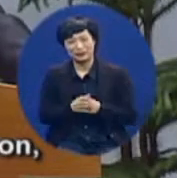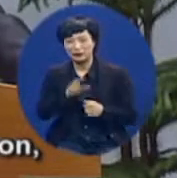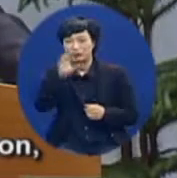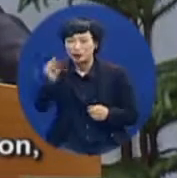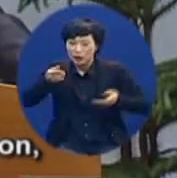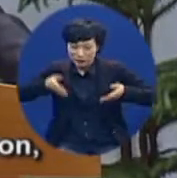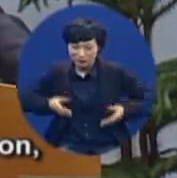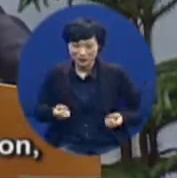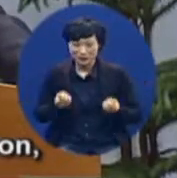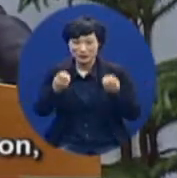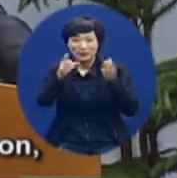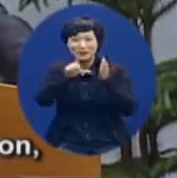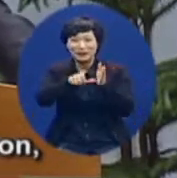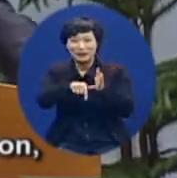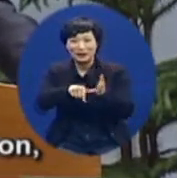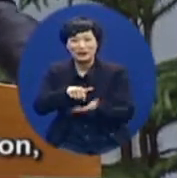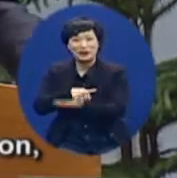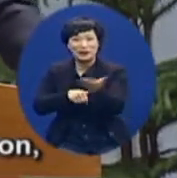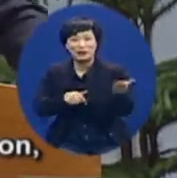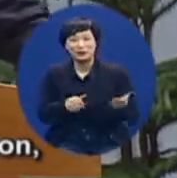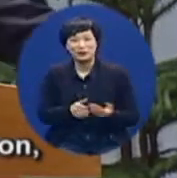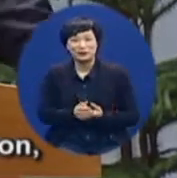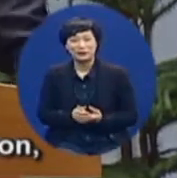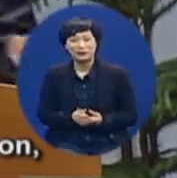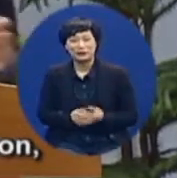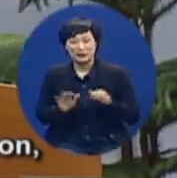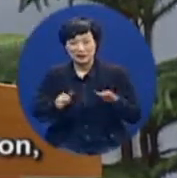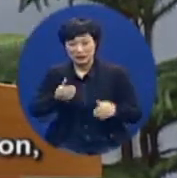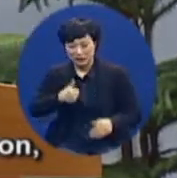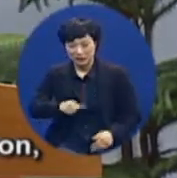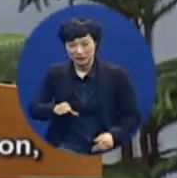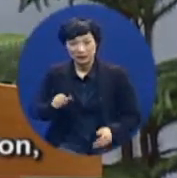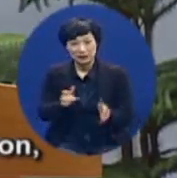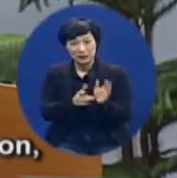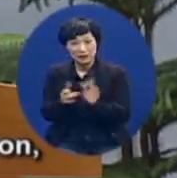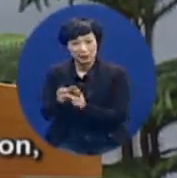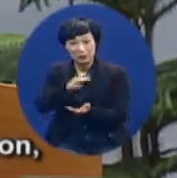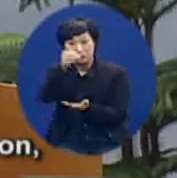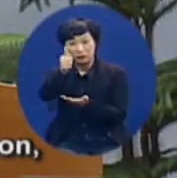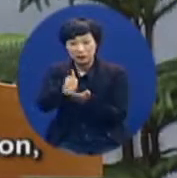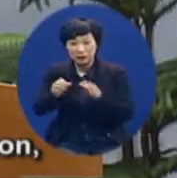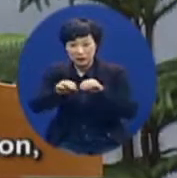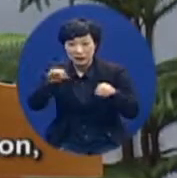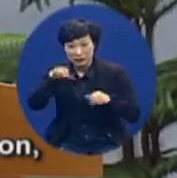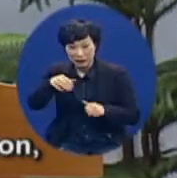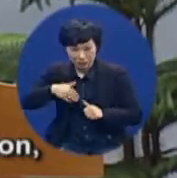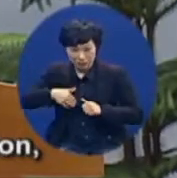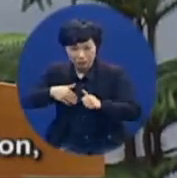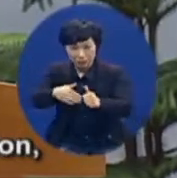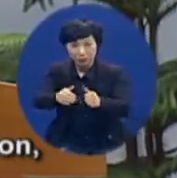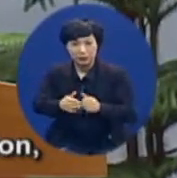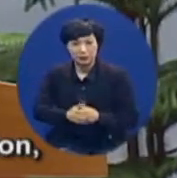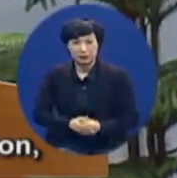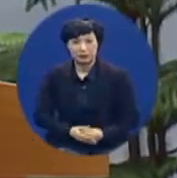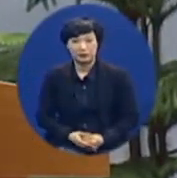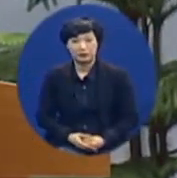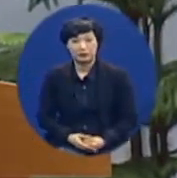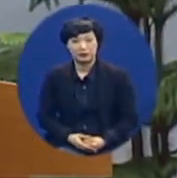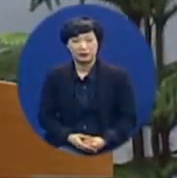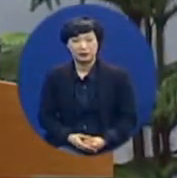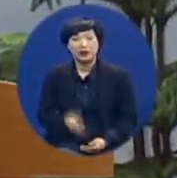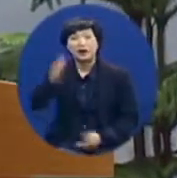성단이 되면 아들 예수 그리스도를이 땅에 보내신